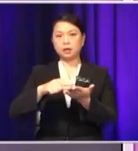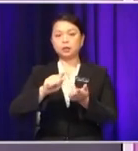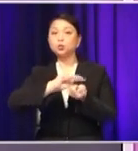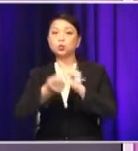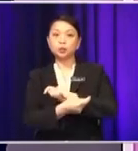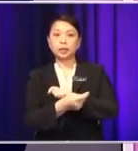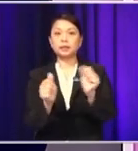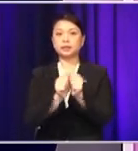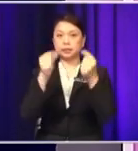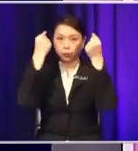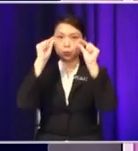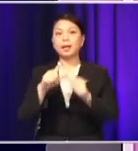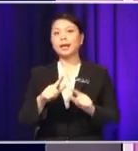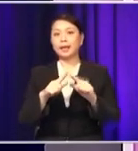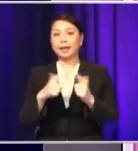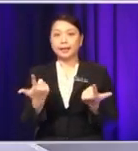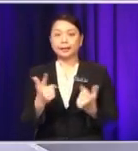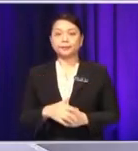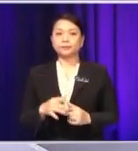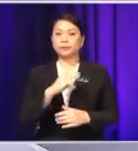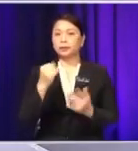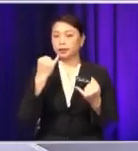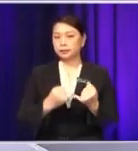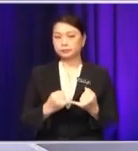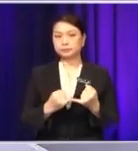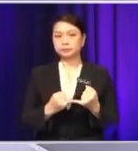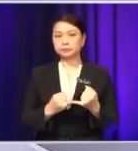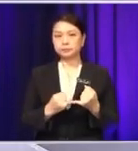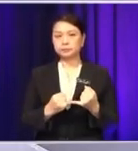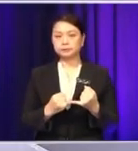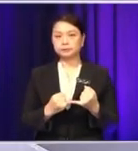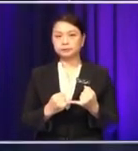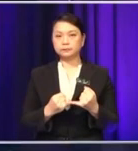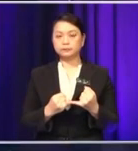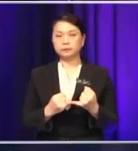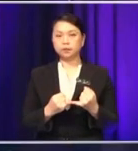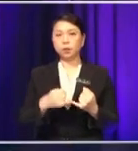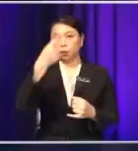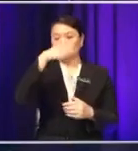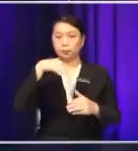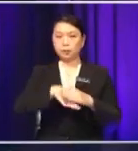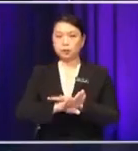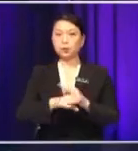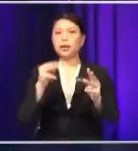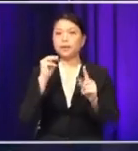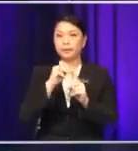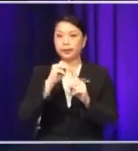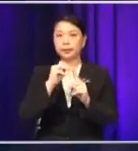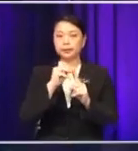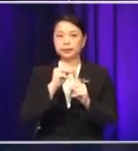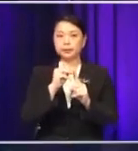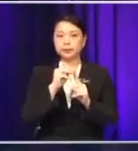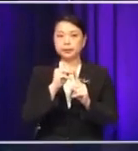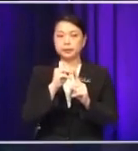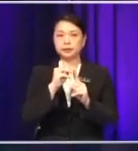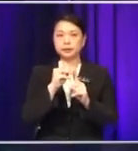segi pengisian markah dan sebagainya. Dan akhir sekali, untuk dari segi pemasukan skor ini, mereka akan membuat